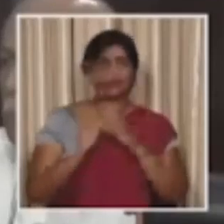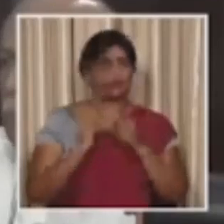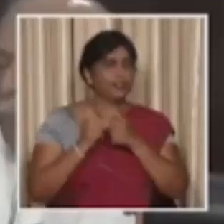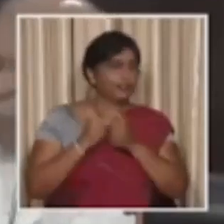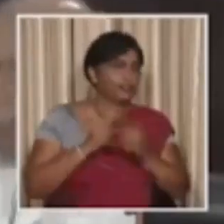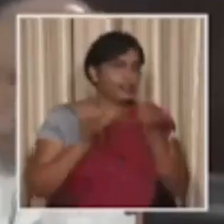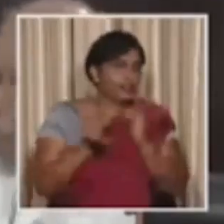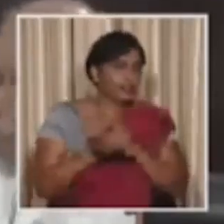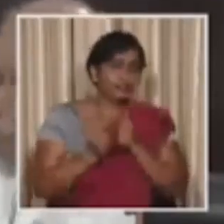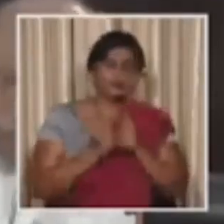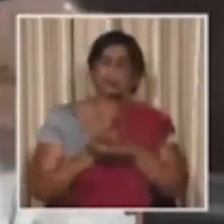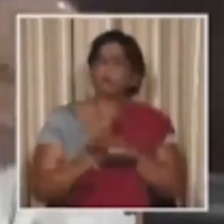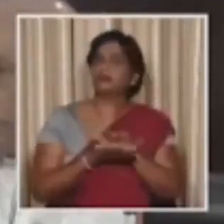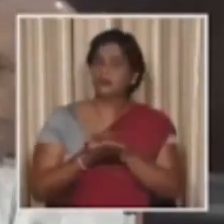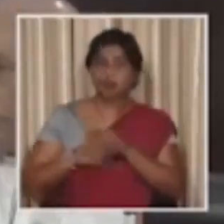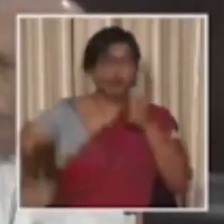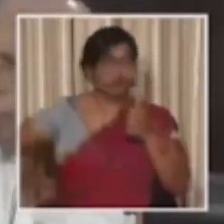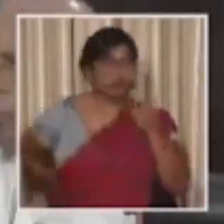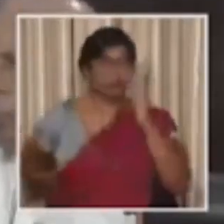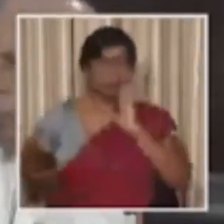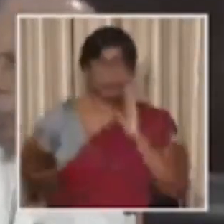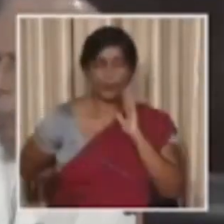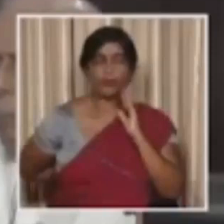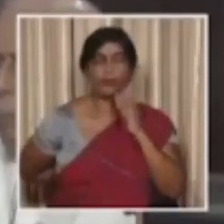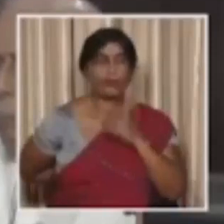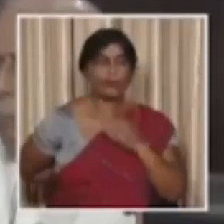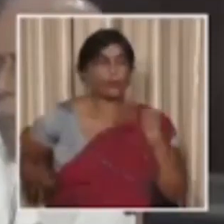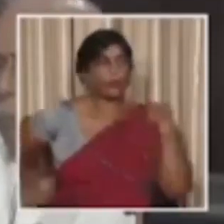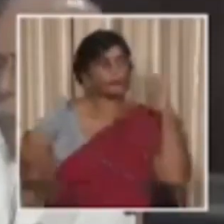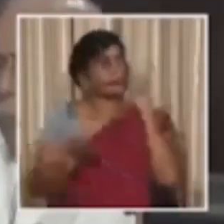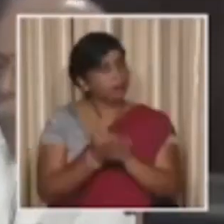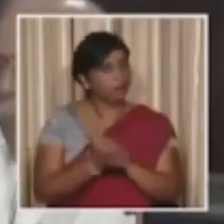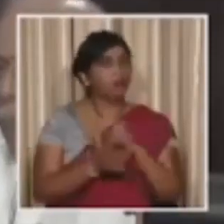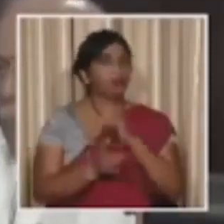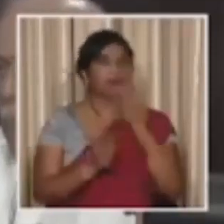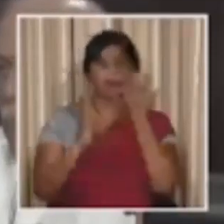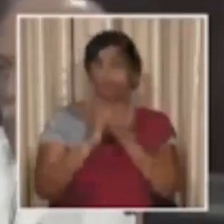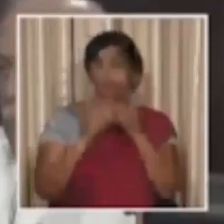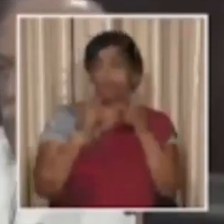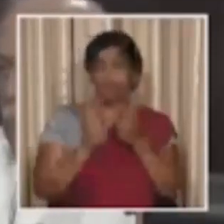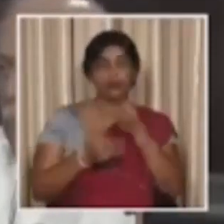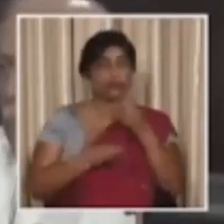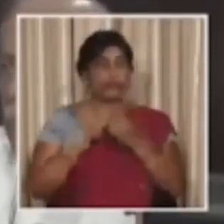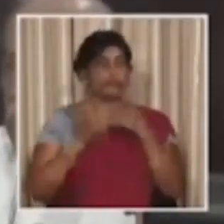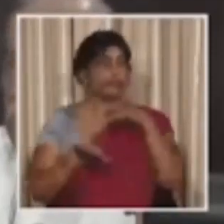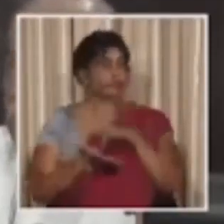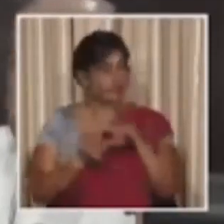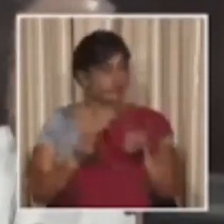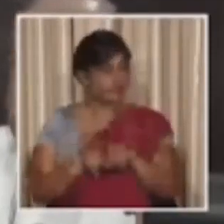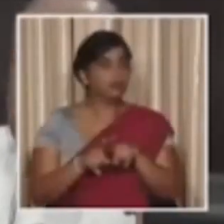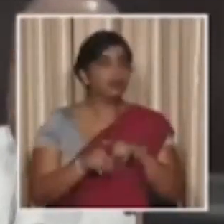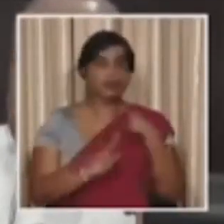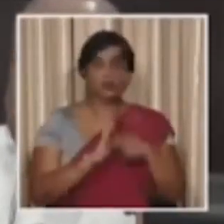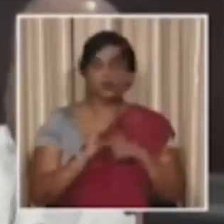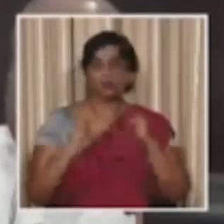නැවත පෙළගස්වා ගැනීමට හොඳම සංචාරක ගමනාන්තයක් සහ ආකර්ශනීය ආයෝජන මධ්‍යස්ථානයක් ලෙස